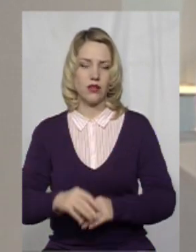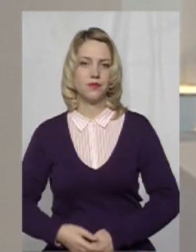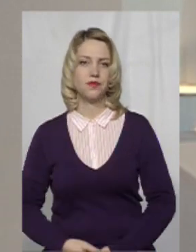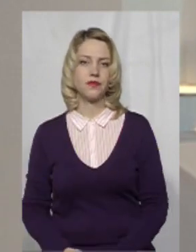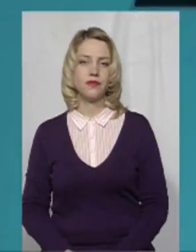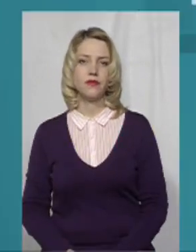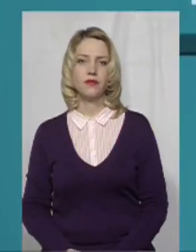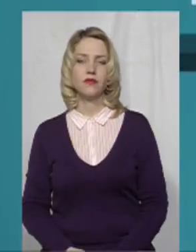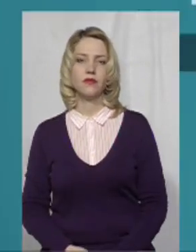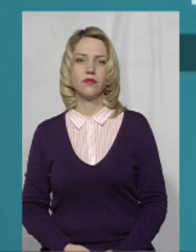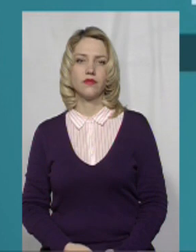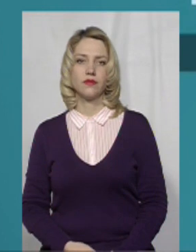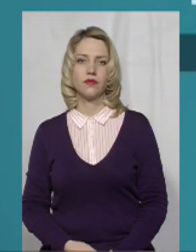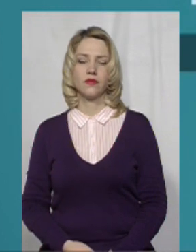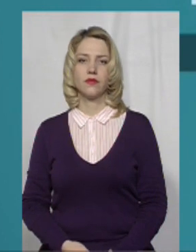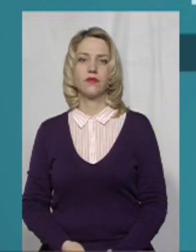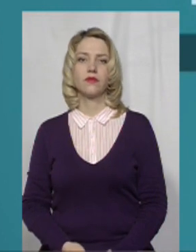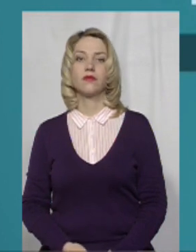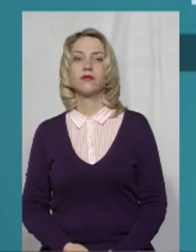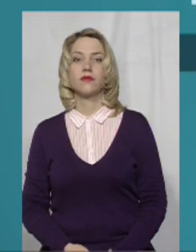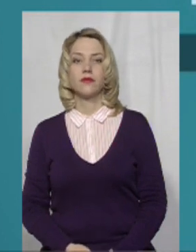з вами розмову.